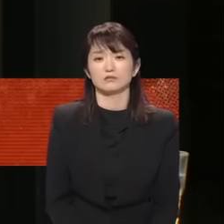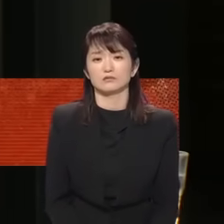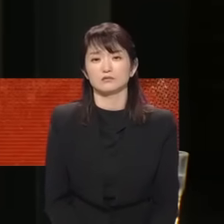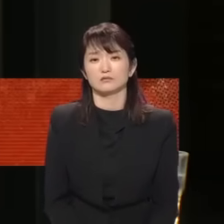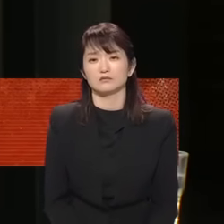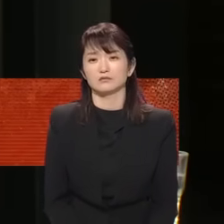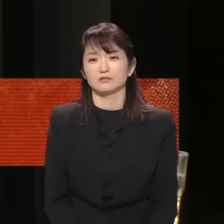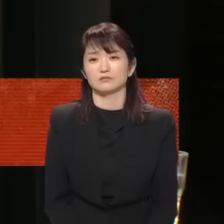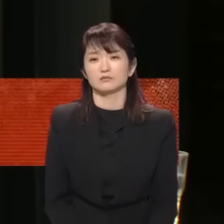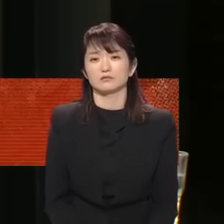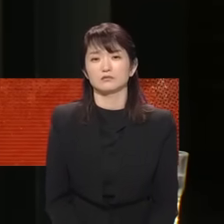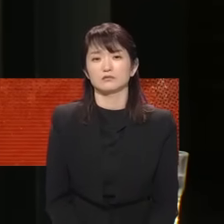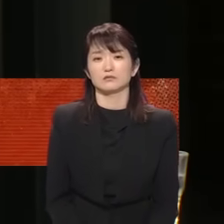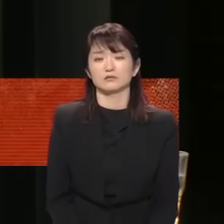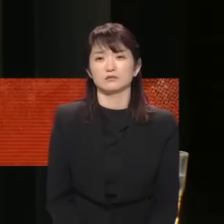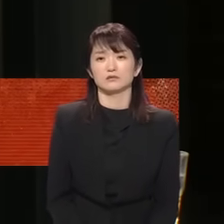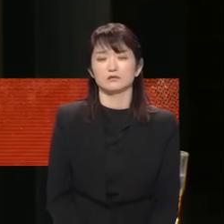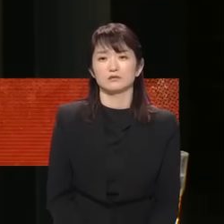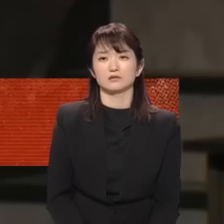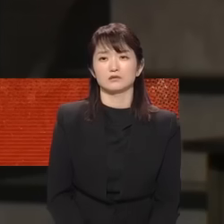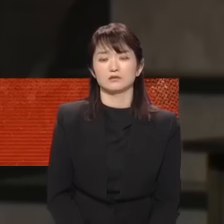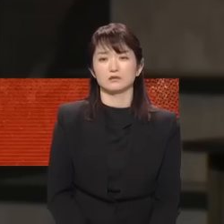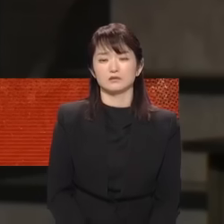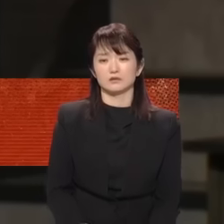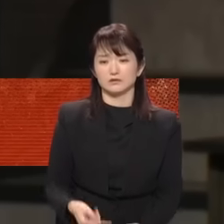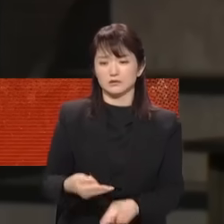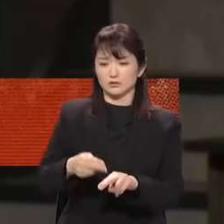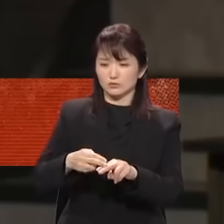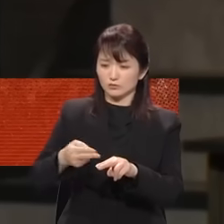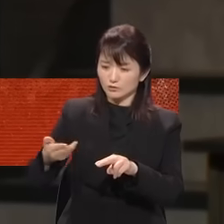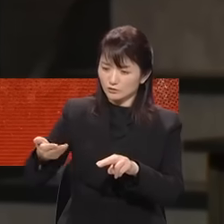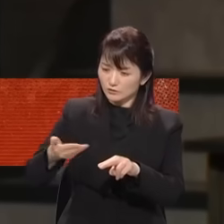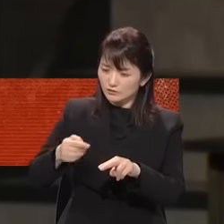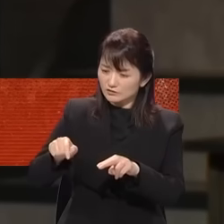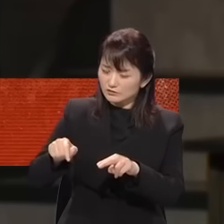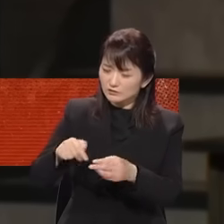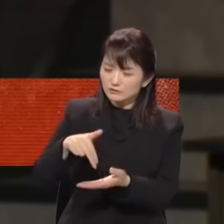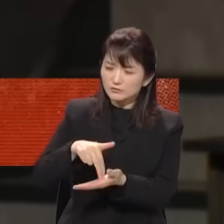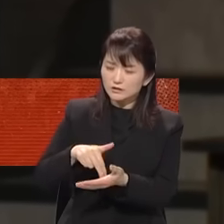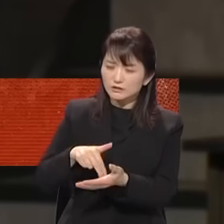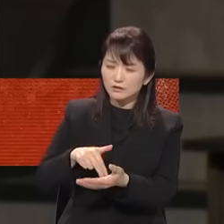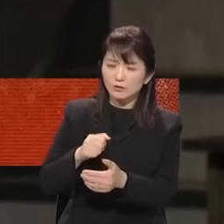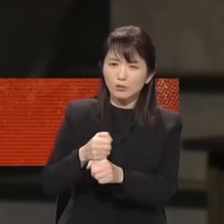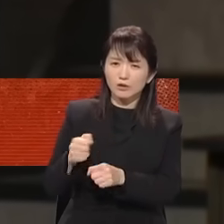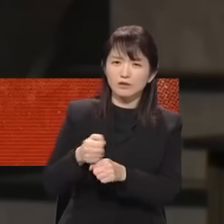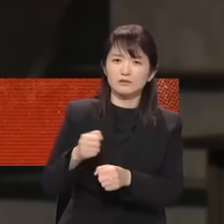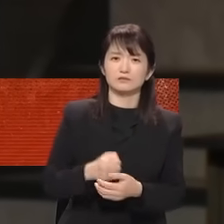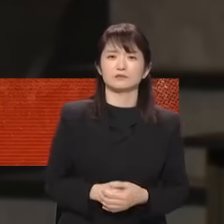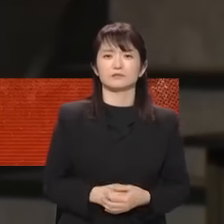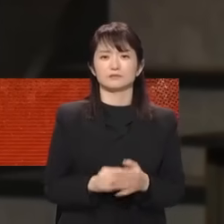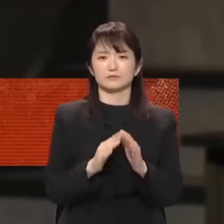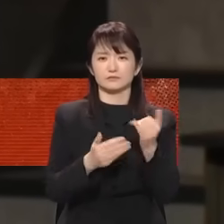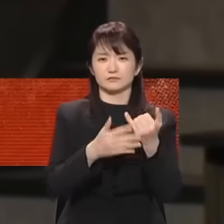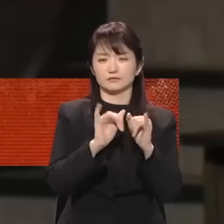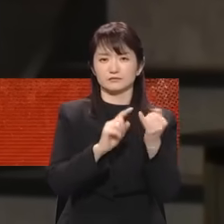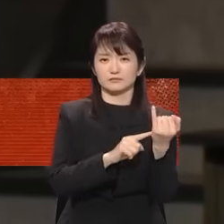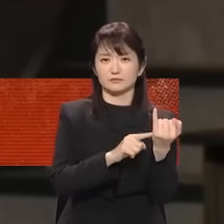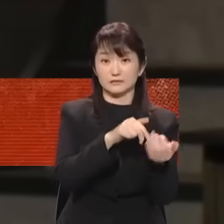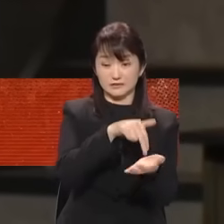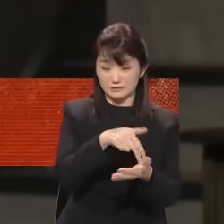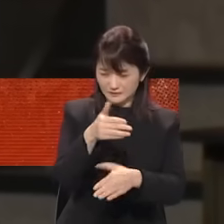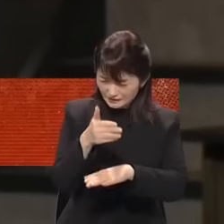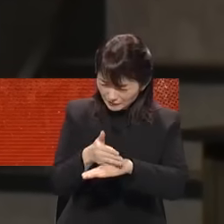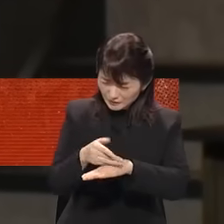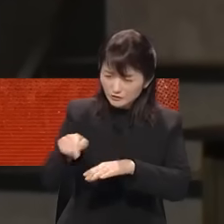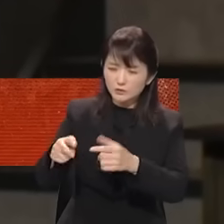사실 당하는 사람 입장에서는 정말 그 당황스럽기 짝이 없는 일이죠 그래서 유튜브의 입장에서는 감사하지만